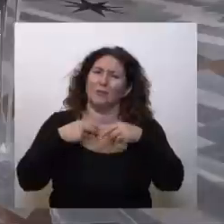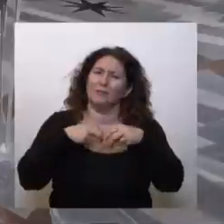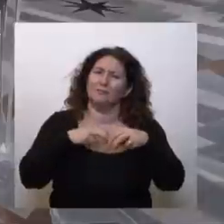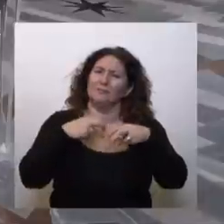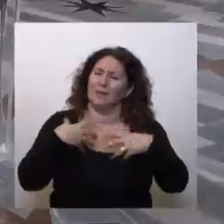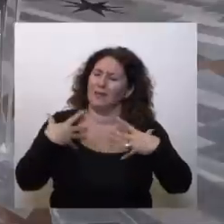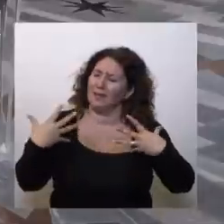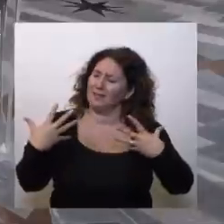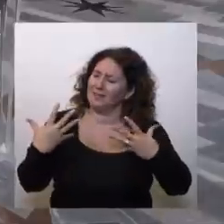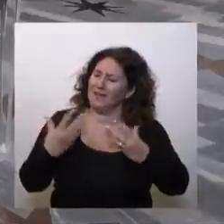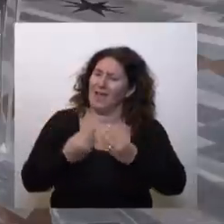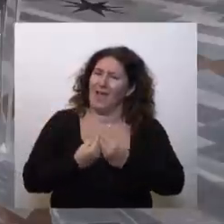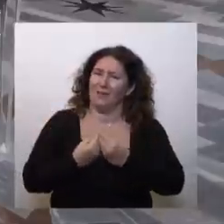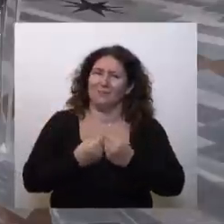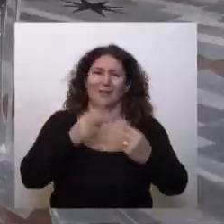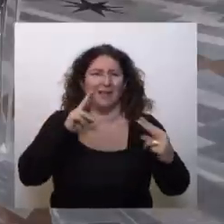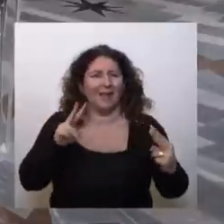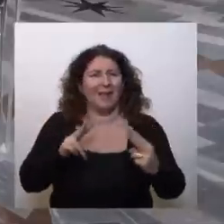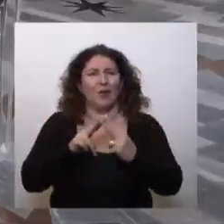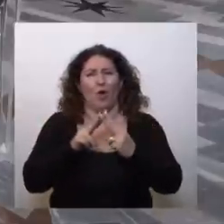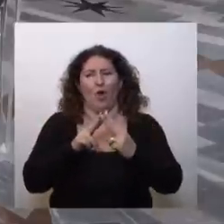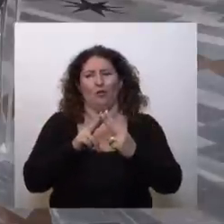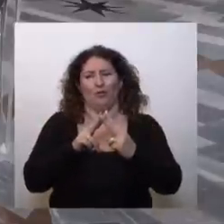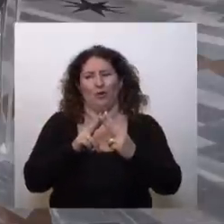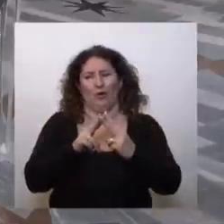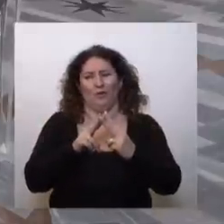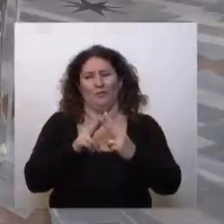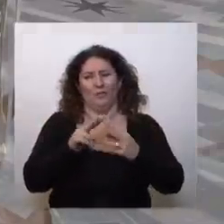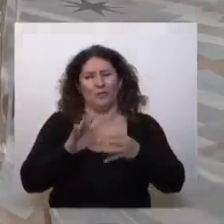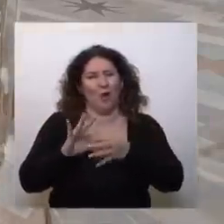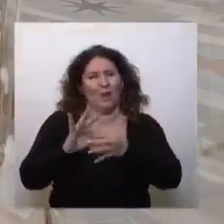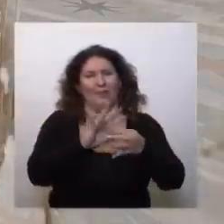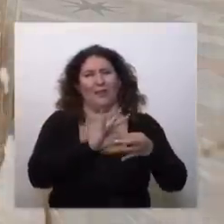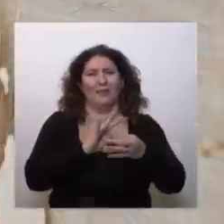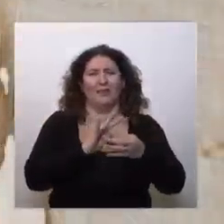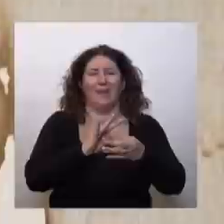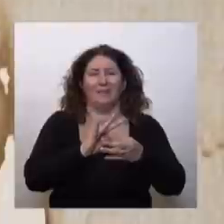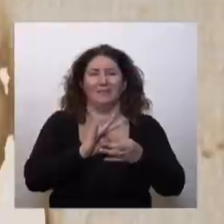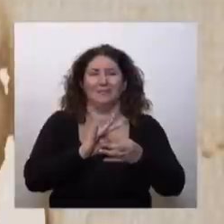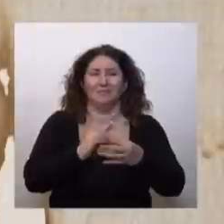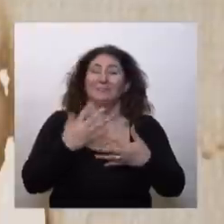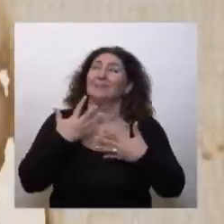solidarietà. Davvero, Signore, il tuo amore è per sempre.